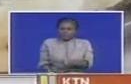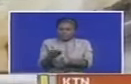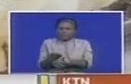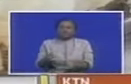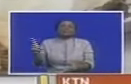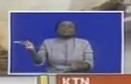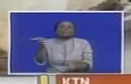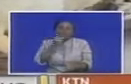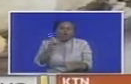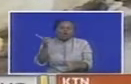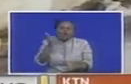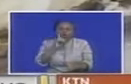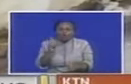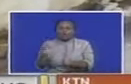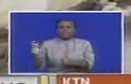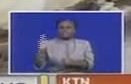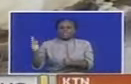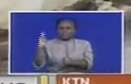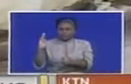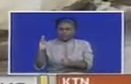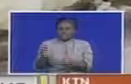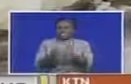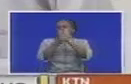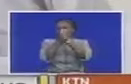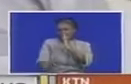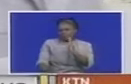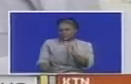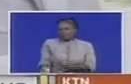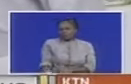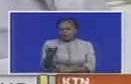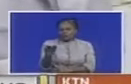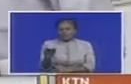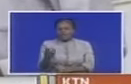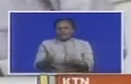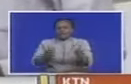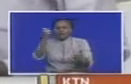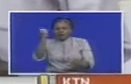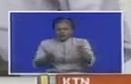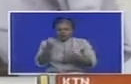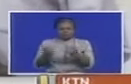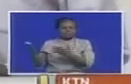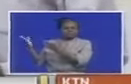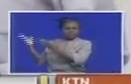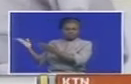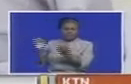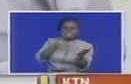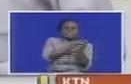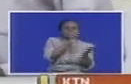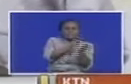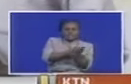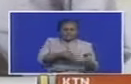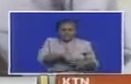zitaangamizwa kesho chini ya usimamizi wa wataalam wa mabomu. Gari lilokuwa kama gala la mabomu na silaha